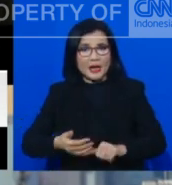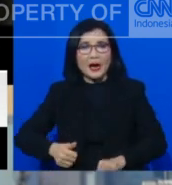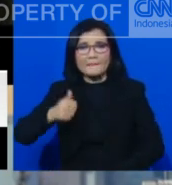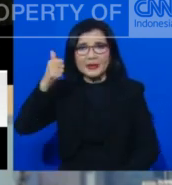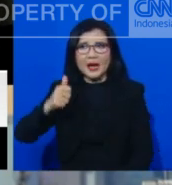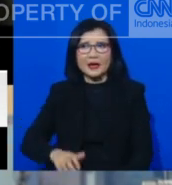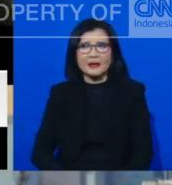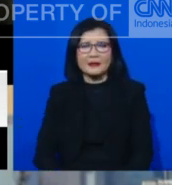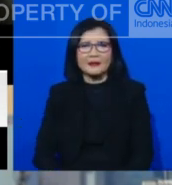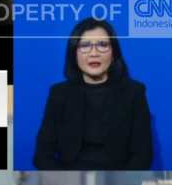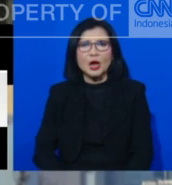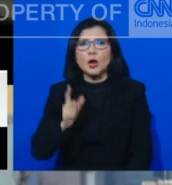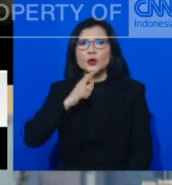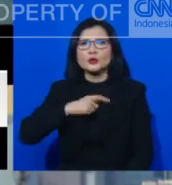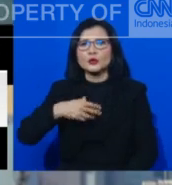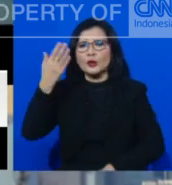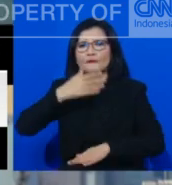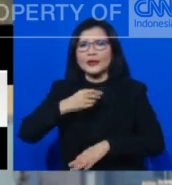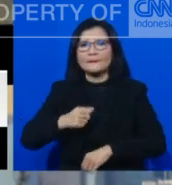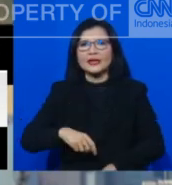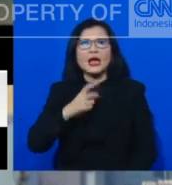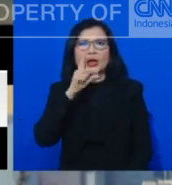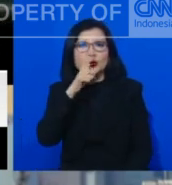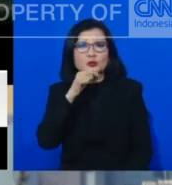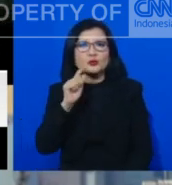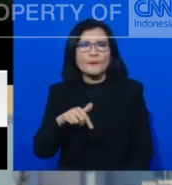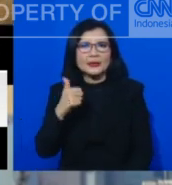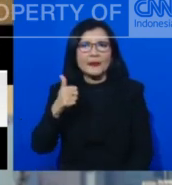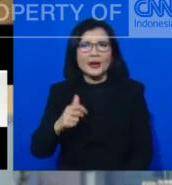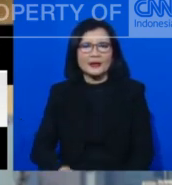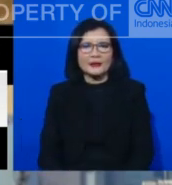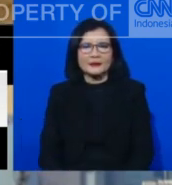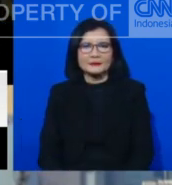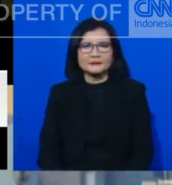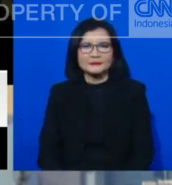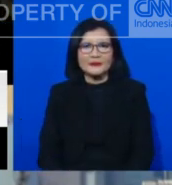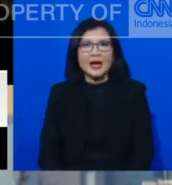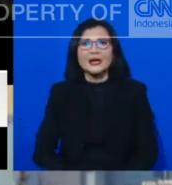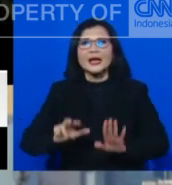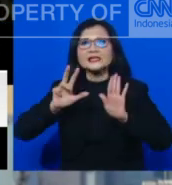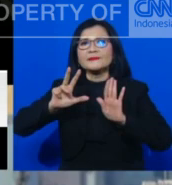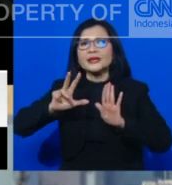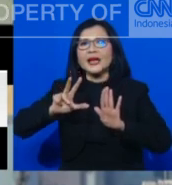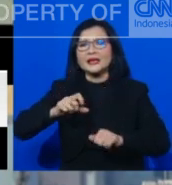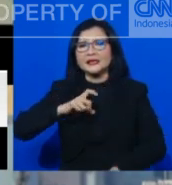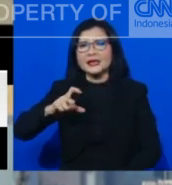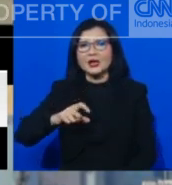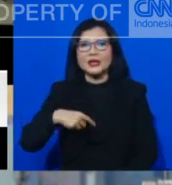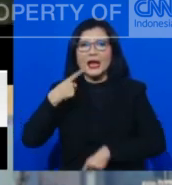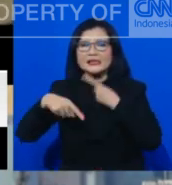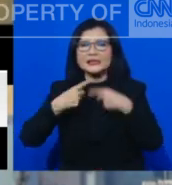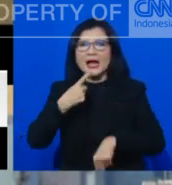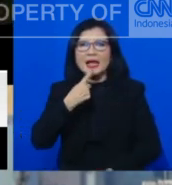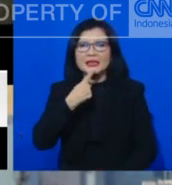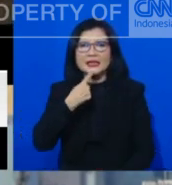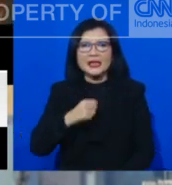juga film selain itu juga ada off white on the Western dengan 9 nominasi yang bercerita tentang